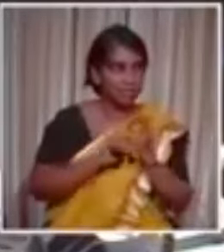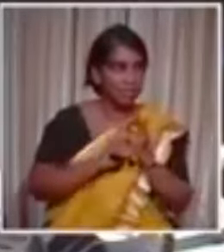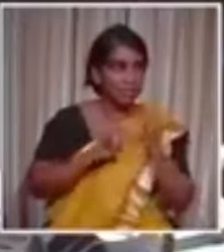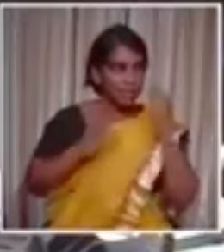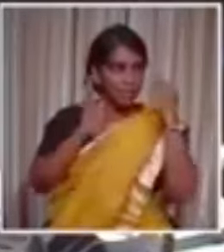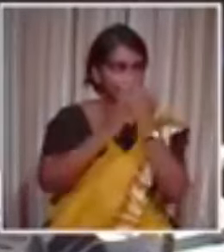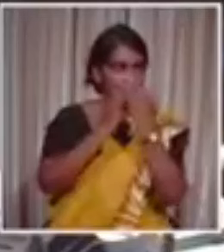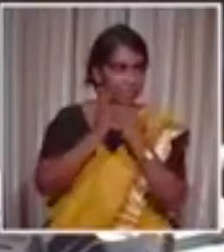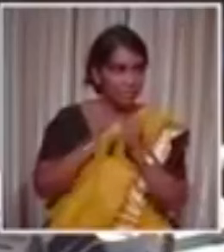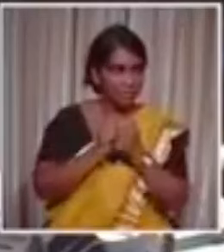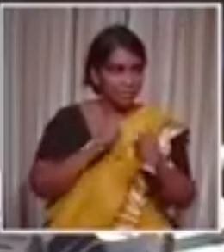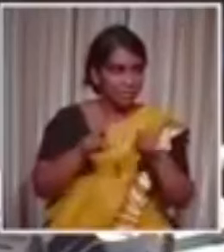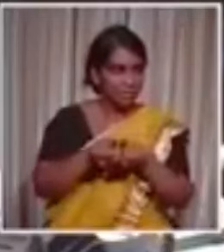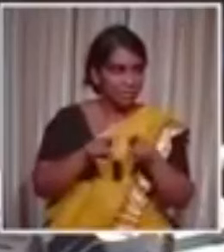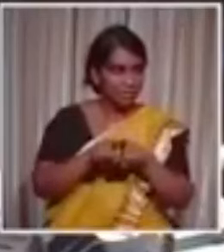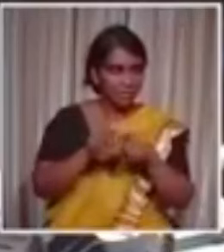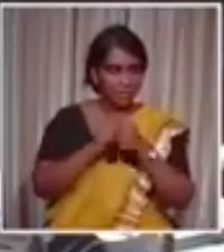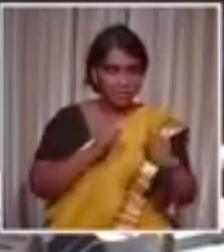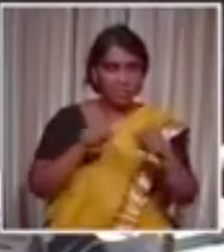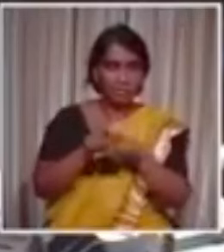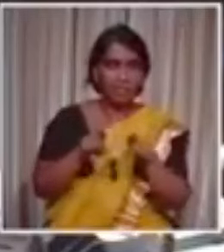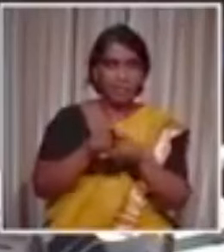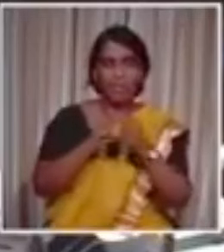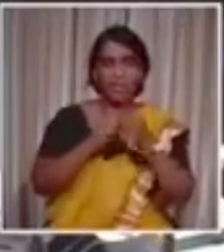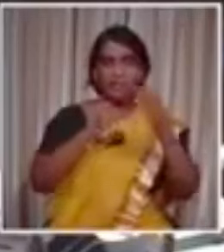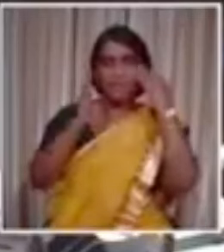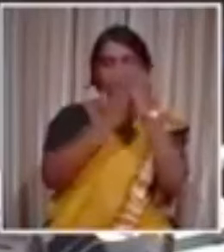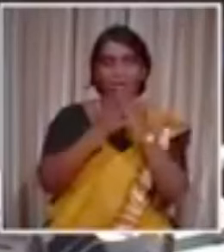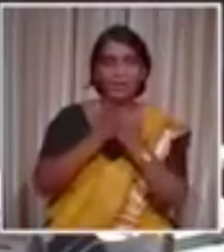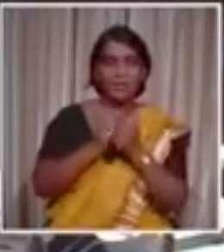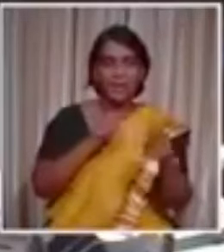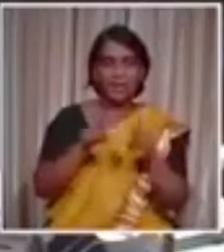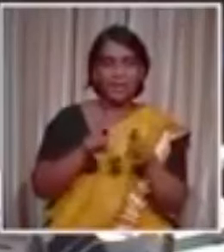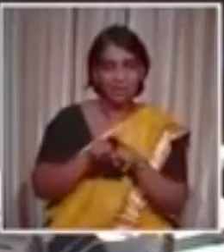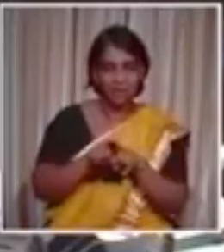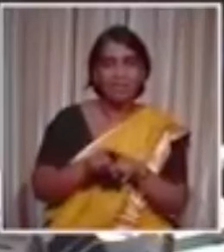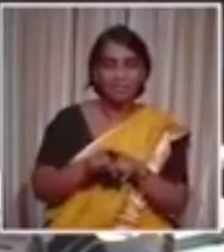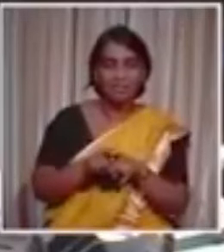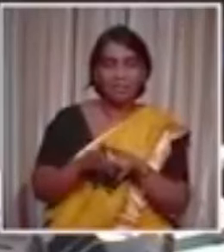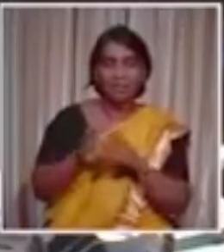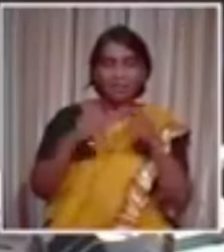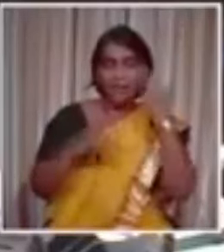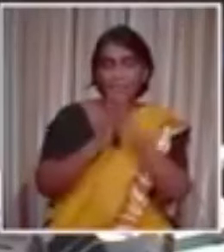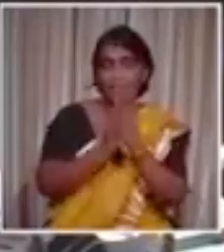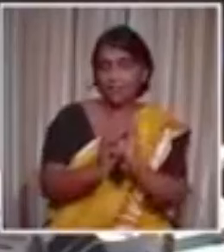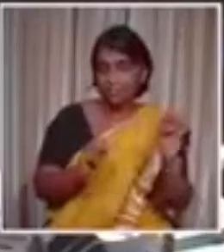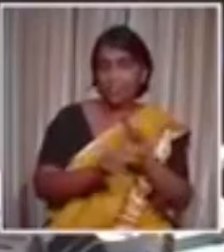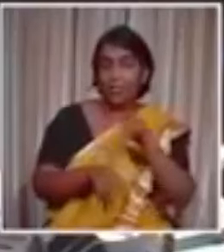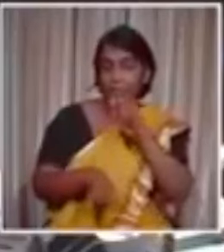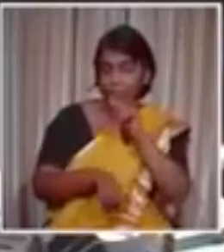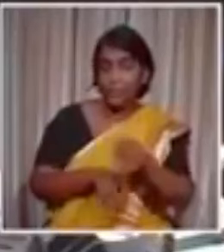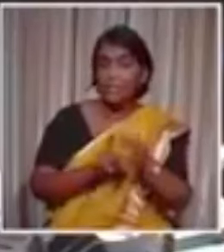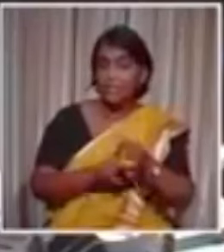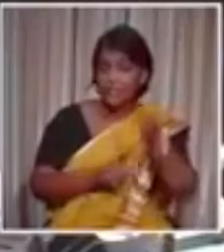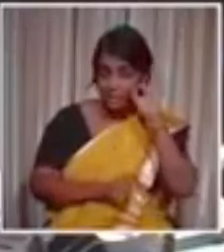පිළිබඳව ඕනෑවටත් වඩා වැඩියෙන් පත්‍රවල වංචා දූෂණ පැන ලියවිලා තිබෙනවා. ගොසිප් වල ලියවිලා තිබෙනවා. හැබැයි කිසි වෙලාවක